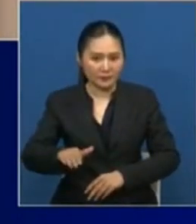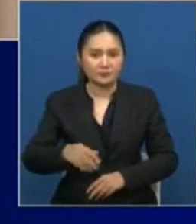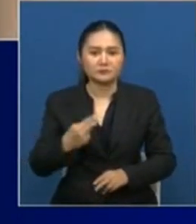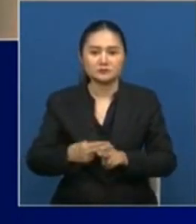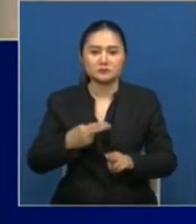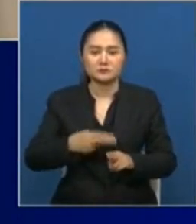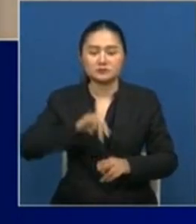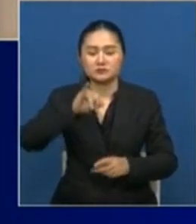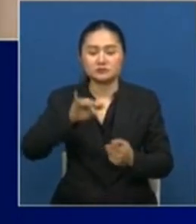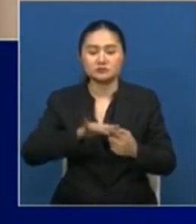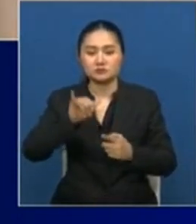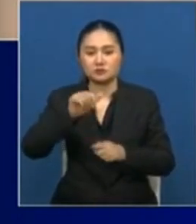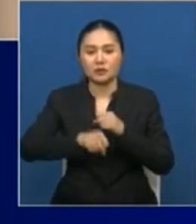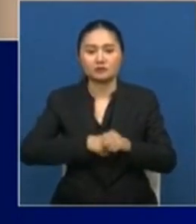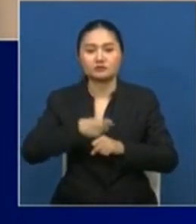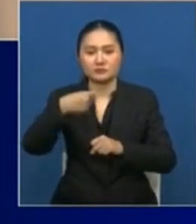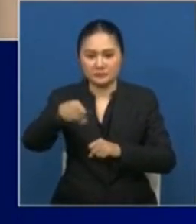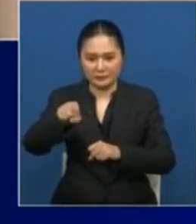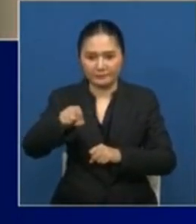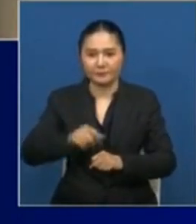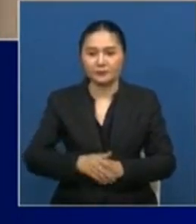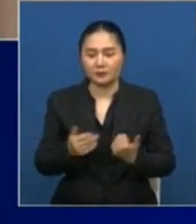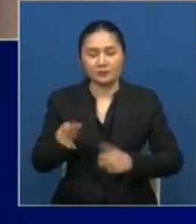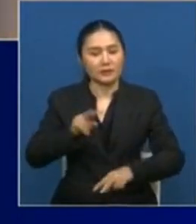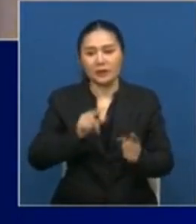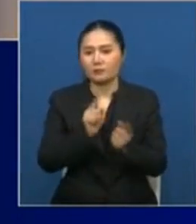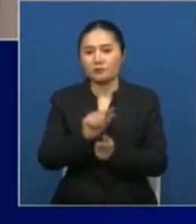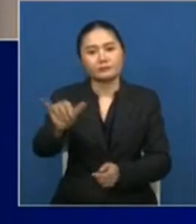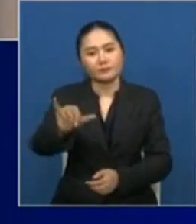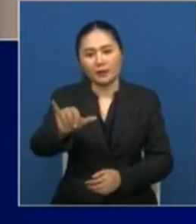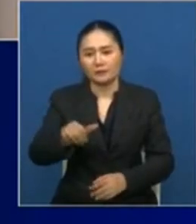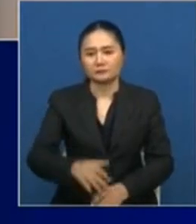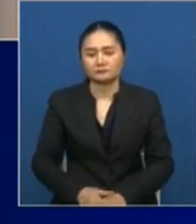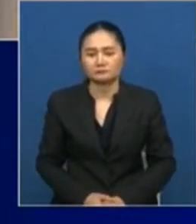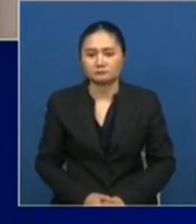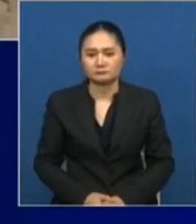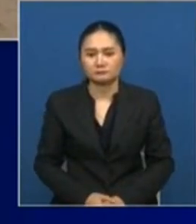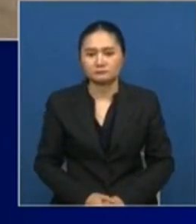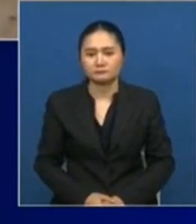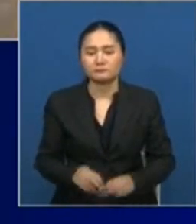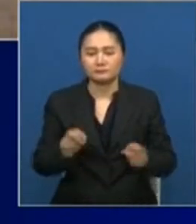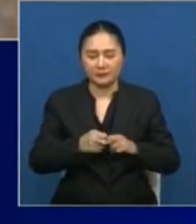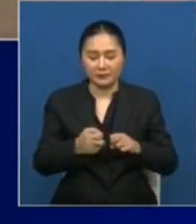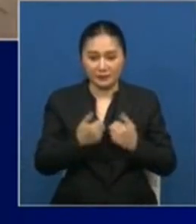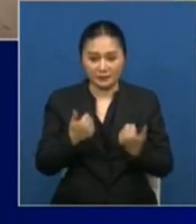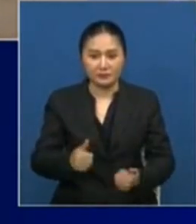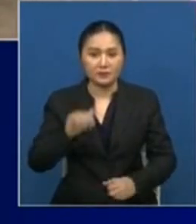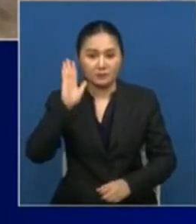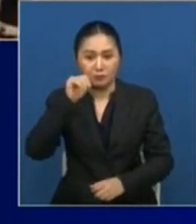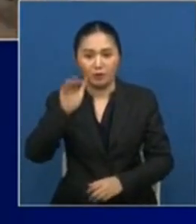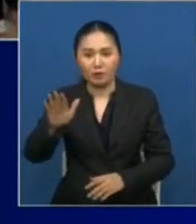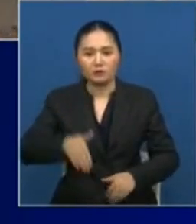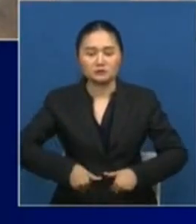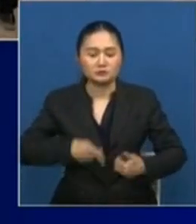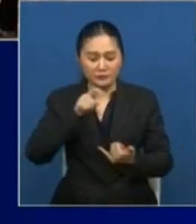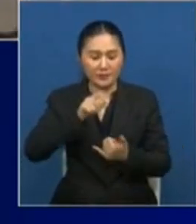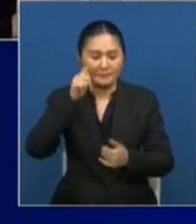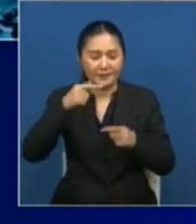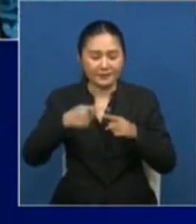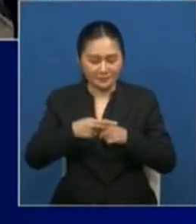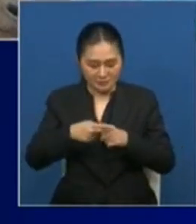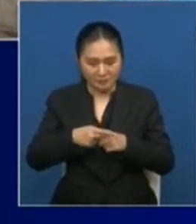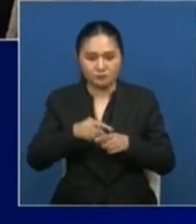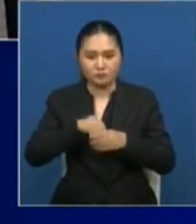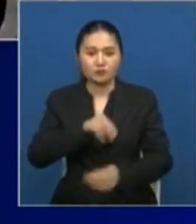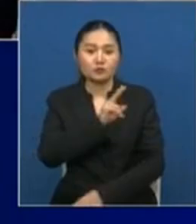องจุ๋ยวัย10ขวบค่ะคือยังหาไม่เจอเลยนะคะหลังจากเกิดเรื่องส่วนเหตุการณ์นี้พ่อของน้องเสียชีวิตส่วนแม่บาดเจ็บอยู่โรง